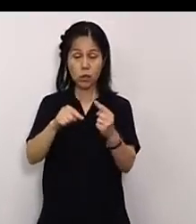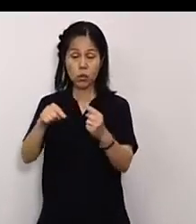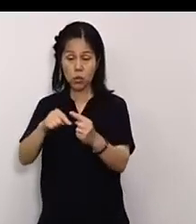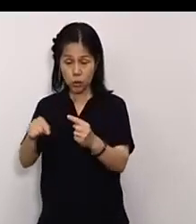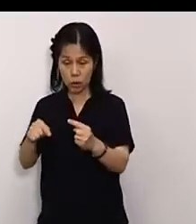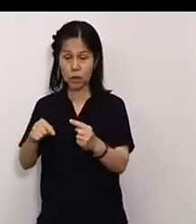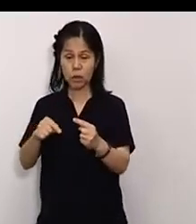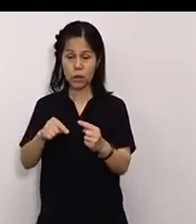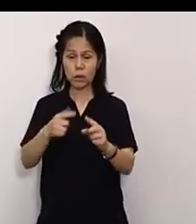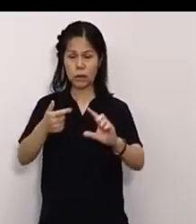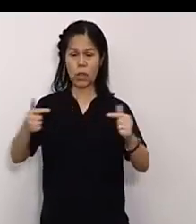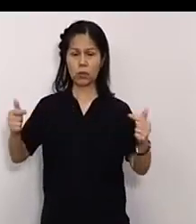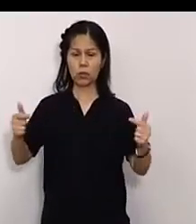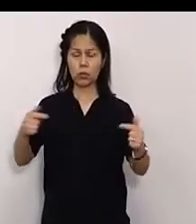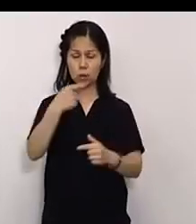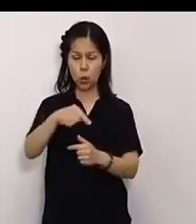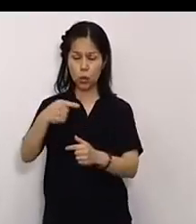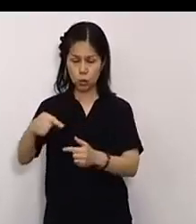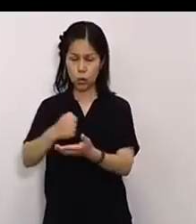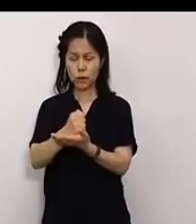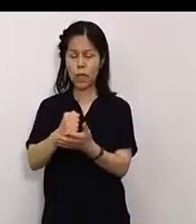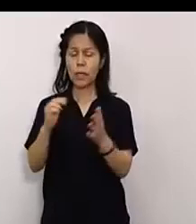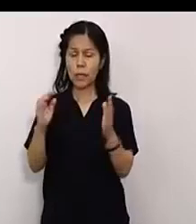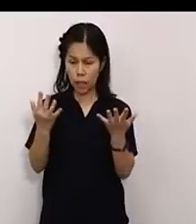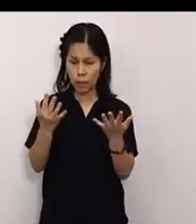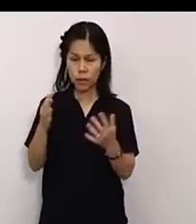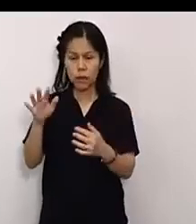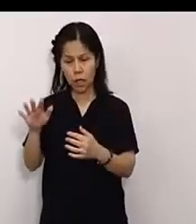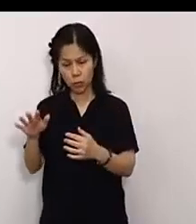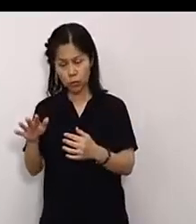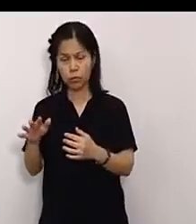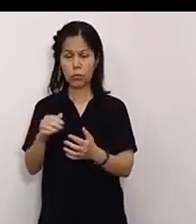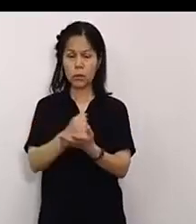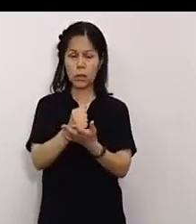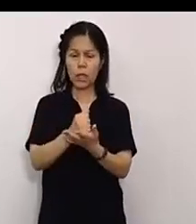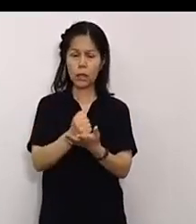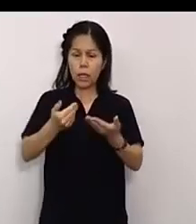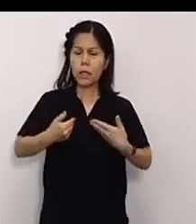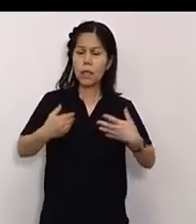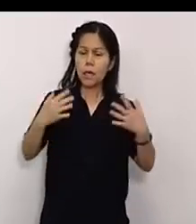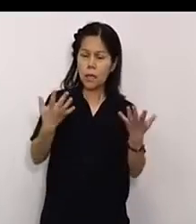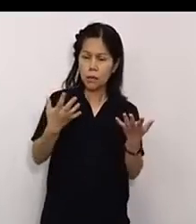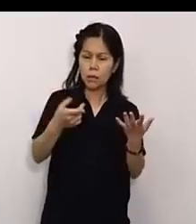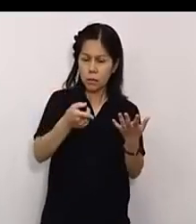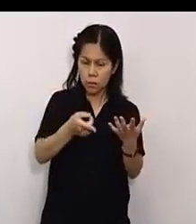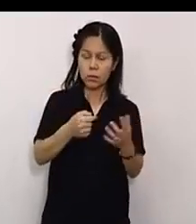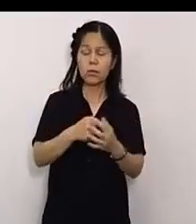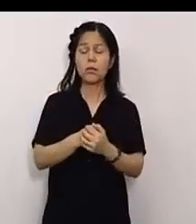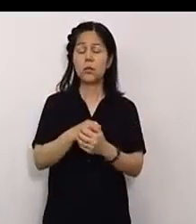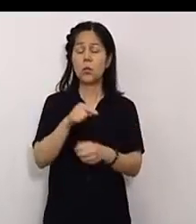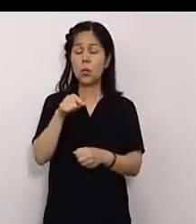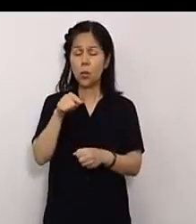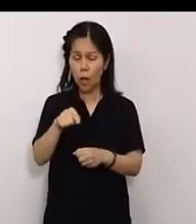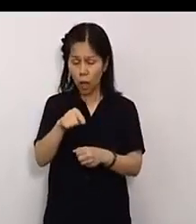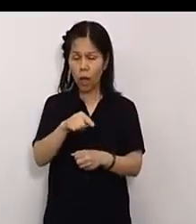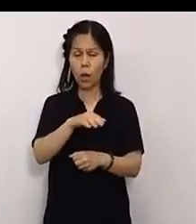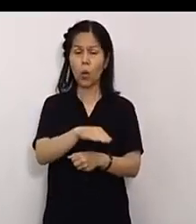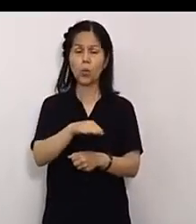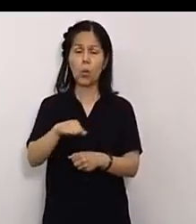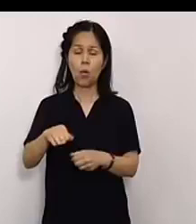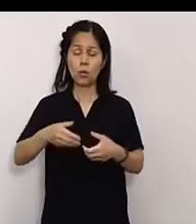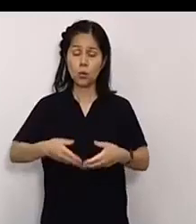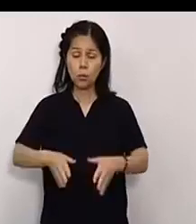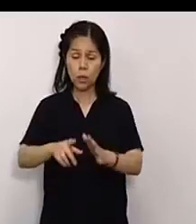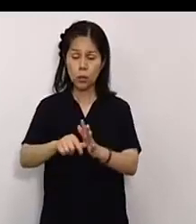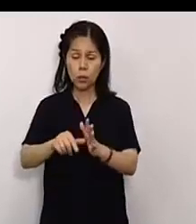がなかったり、さまざまな機会がないっていうのは、これ子どもは生まれ